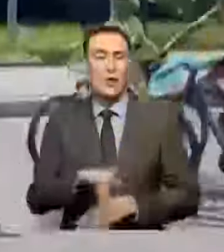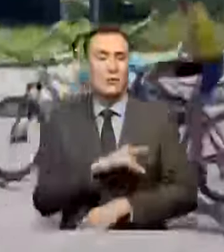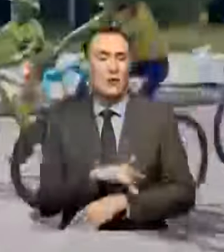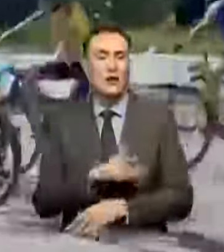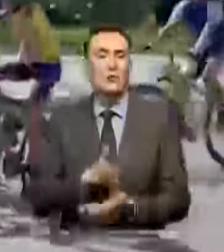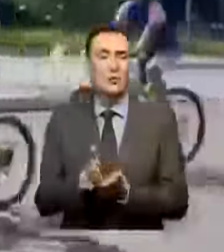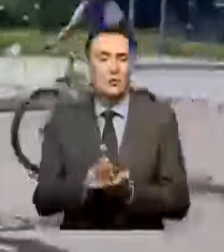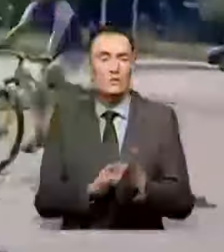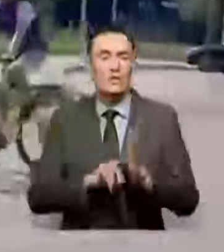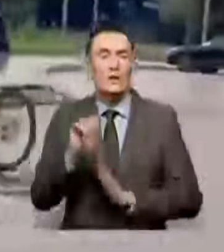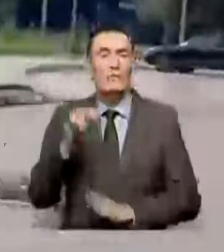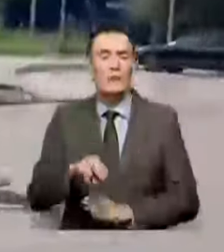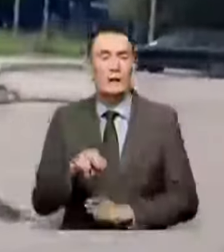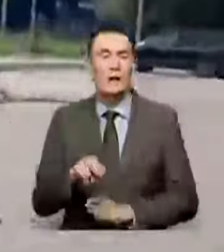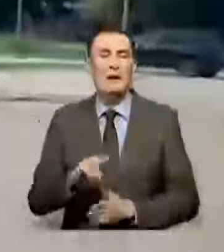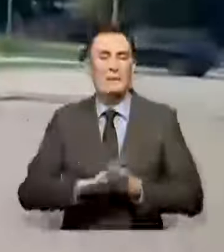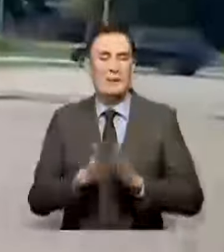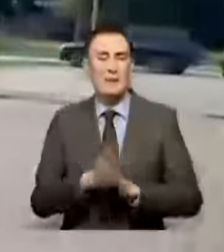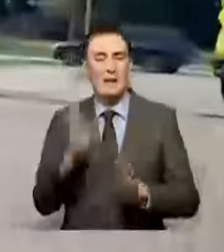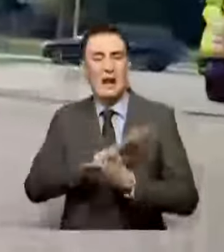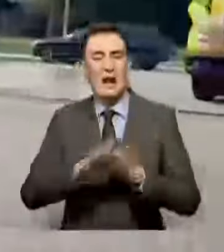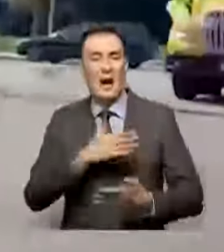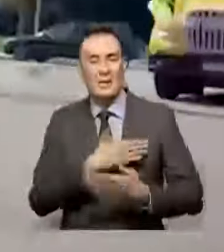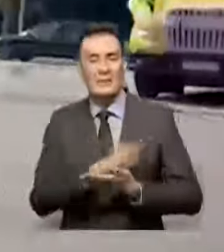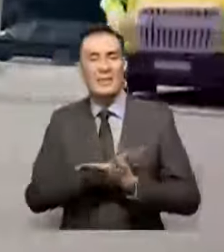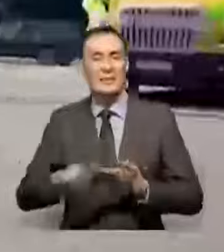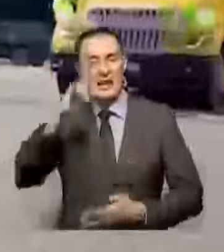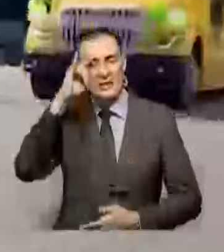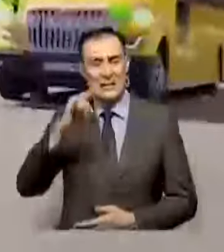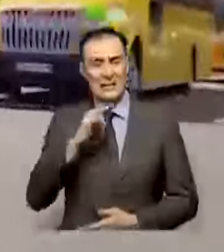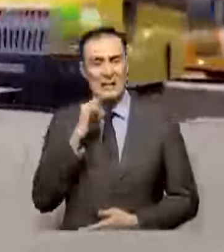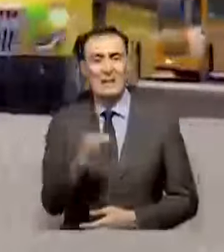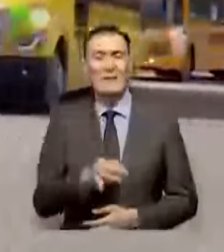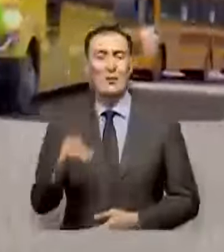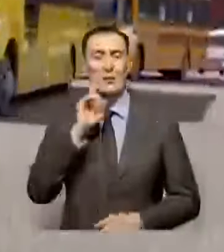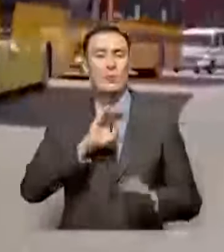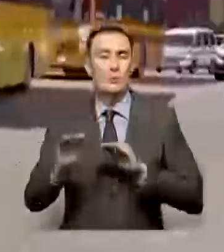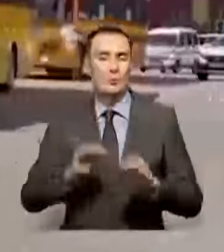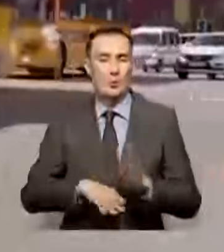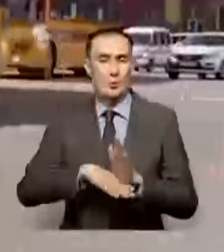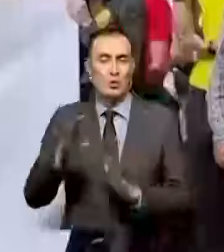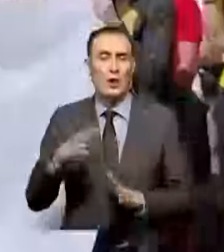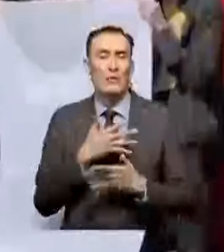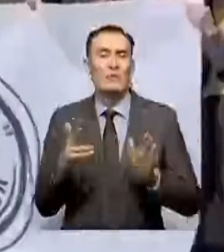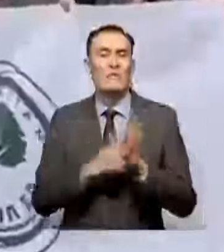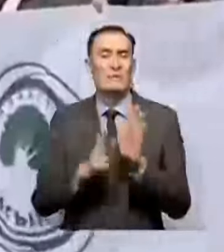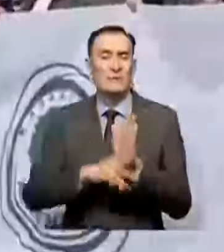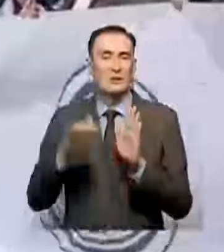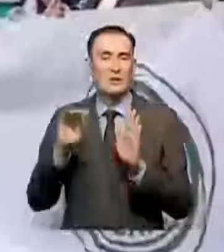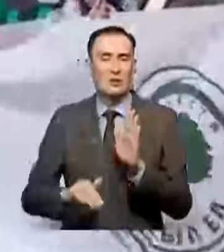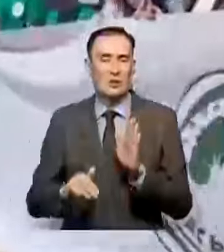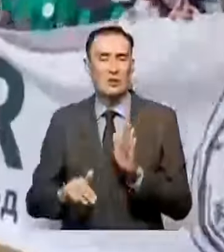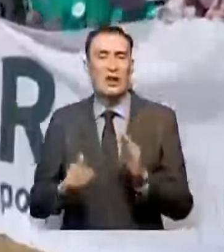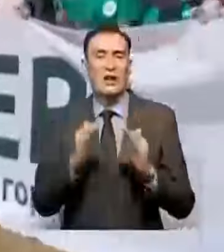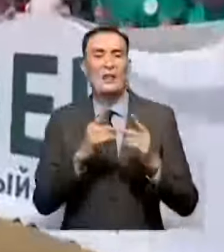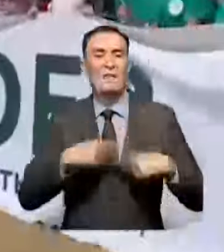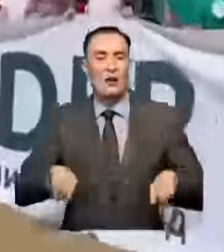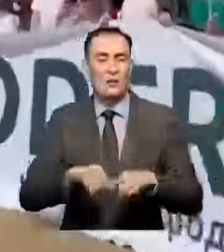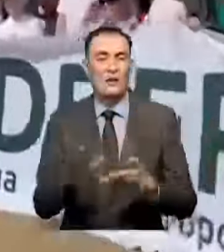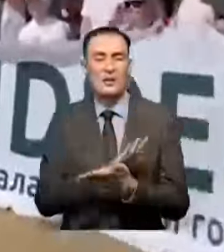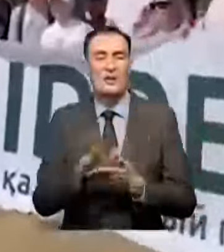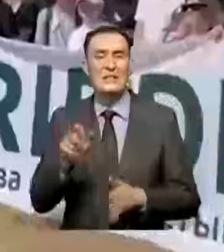коммунальных служб. С начала апреля в формате экологической акции «Таза Казахстан» в регионе благоустроили больше 80 тысяч дворов.